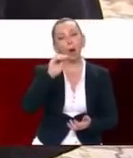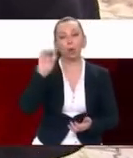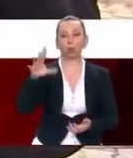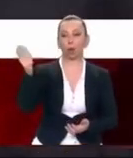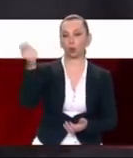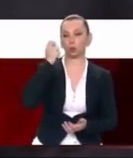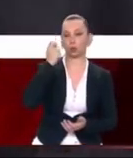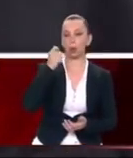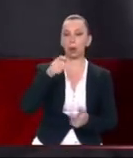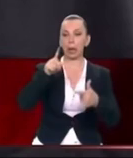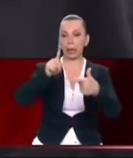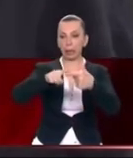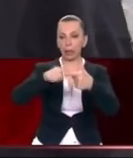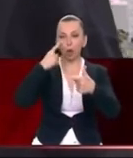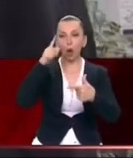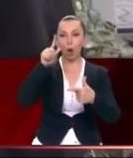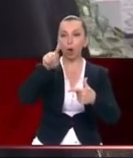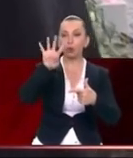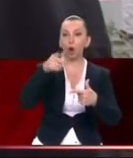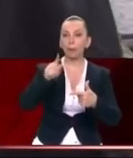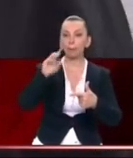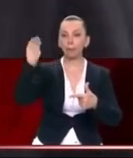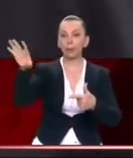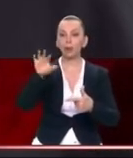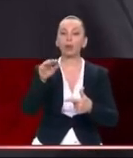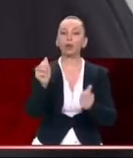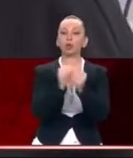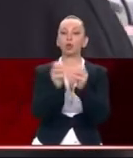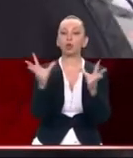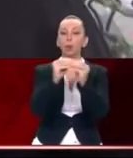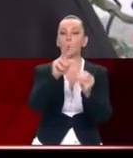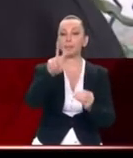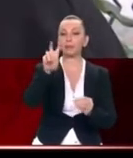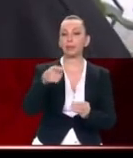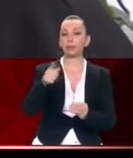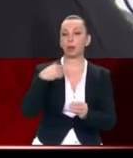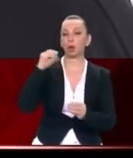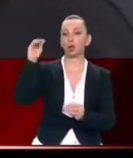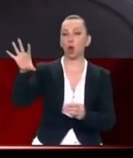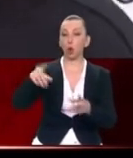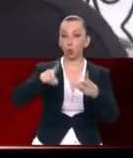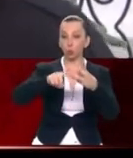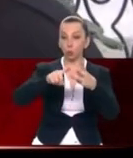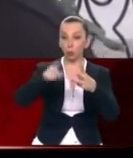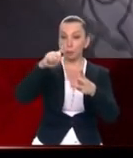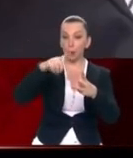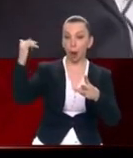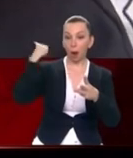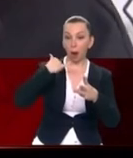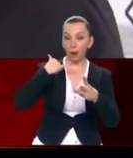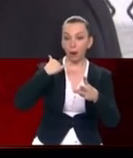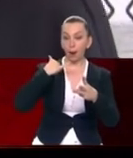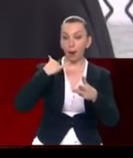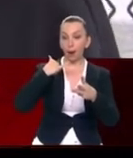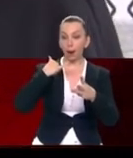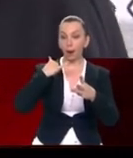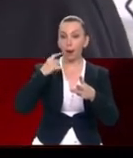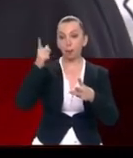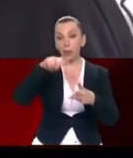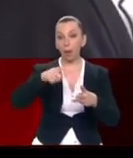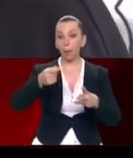gönderin dediler. İkinci kere 14 bin lira yolladım, 28 bin lira yollamış oldum ve üçüncüde de tekrar aradılar. Üçüncü para istediler.